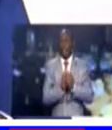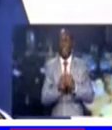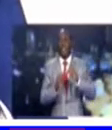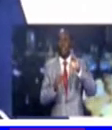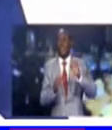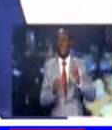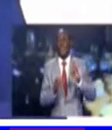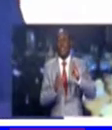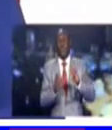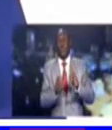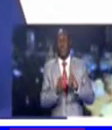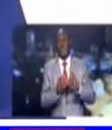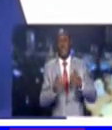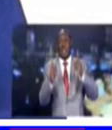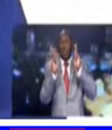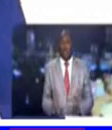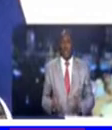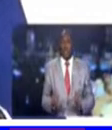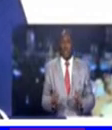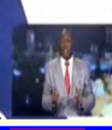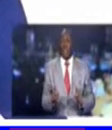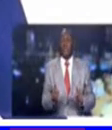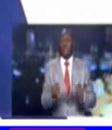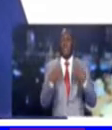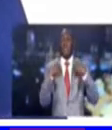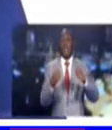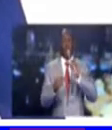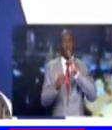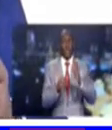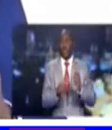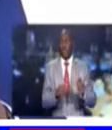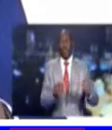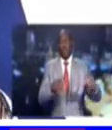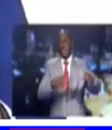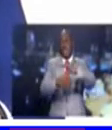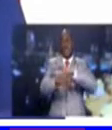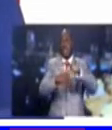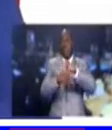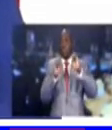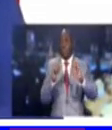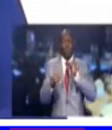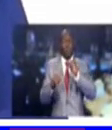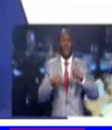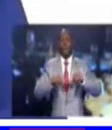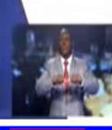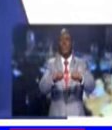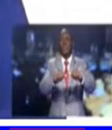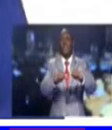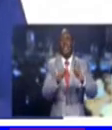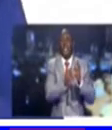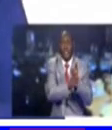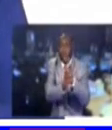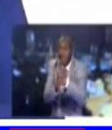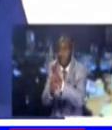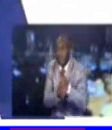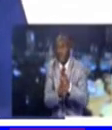dévouement des personnels de santé seront alors d'aborder et ne peut plus contenir la situation